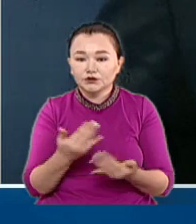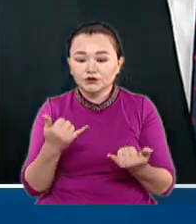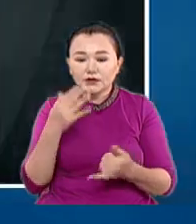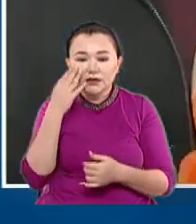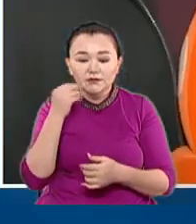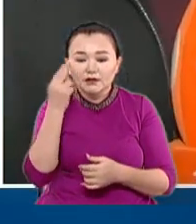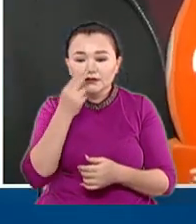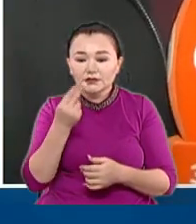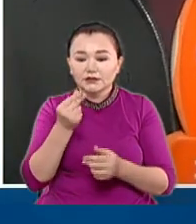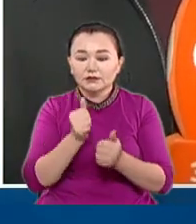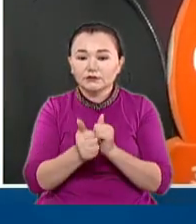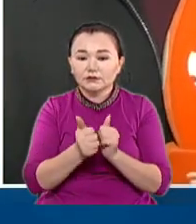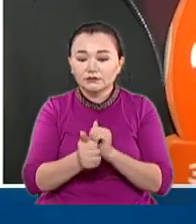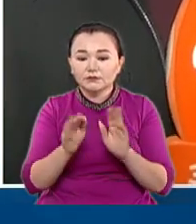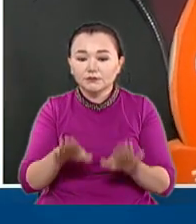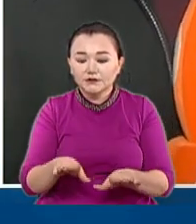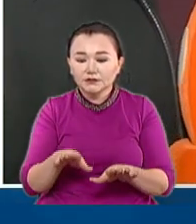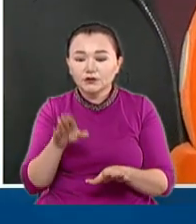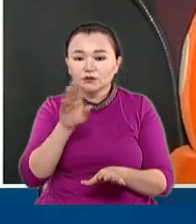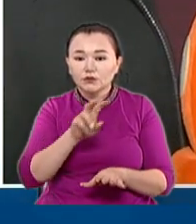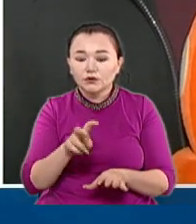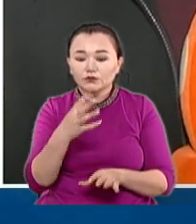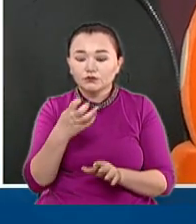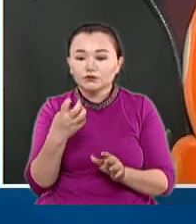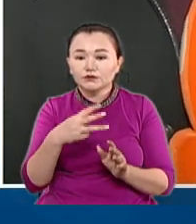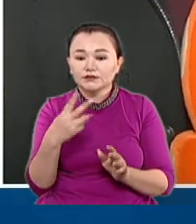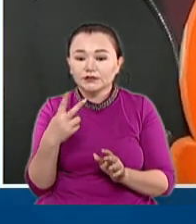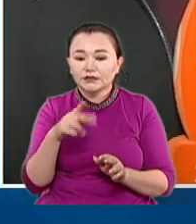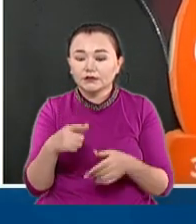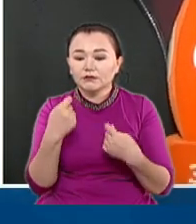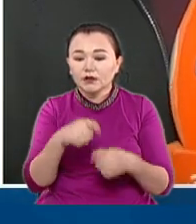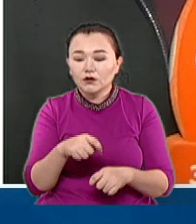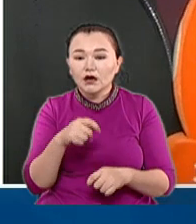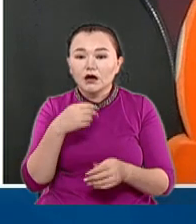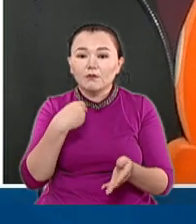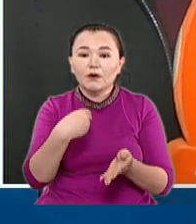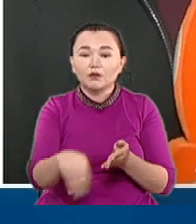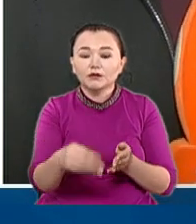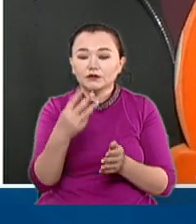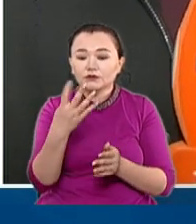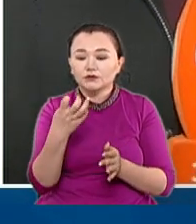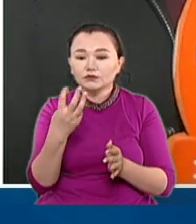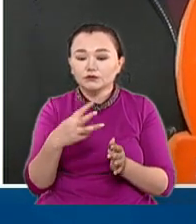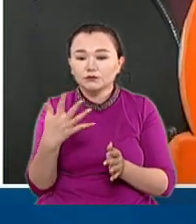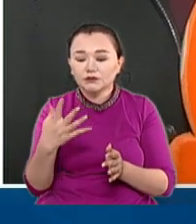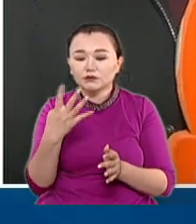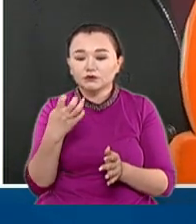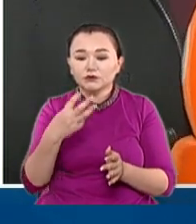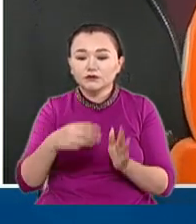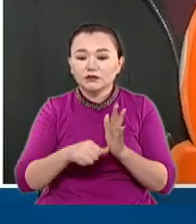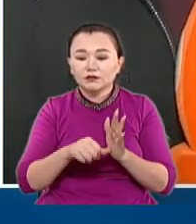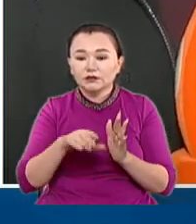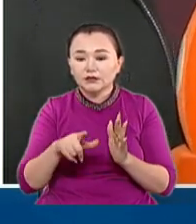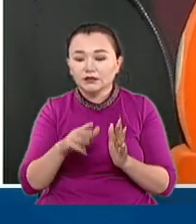мен Астанадағы ақша айырбастау орындарында доллар 432 теңгеден сатылып жатыр. Ал сатып алу құны 435-436